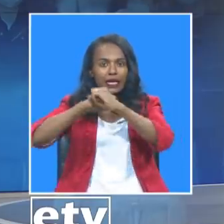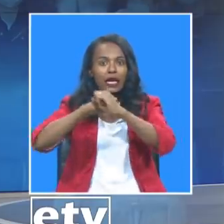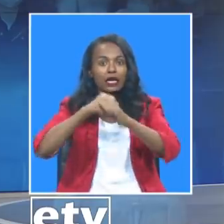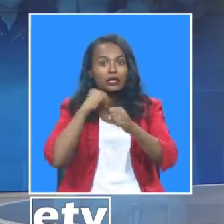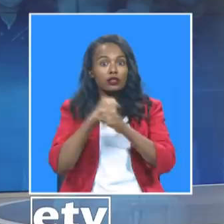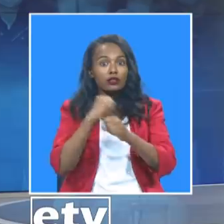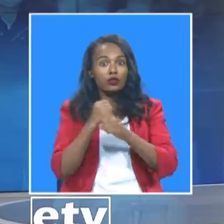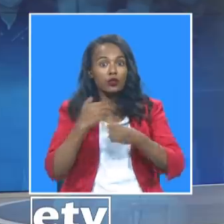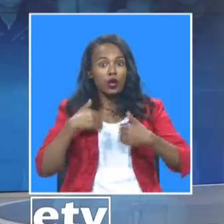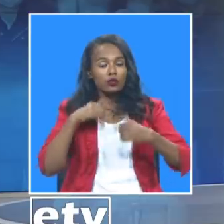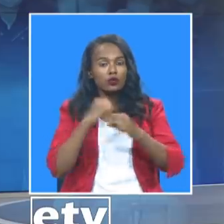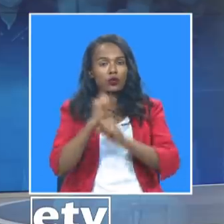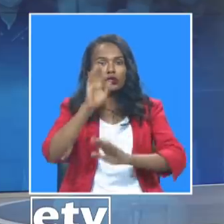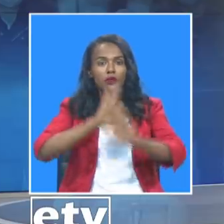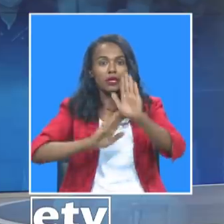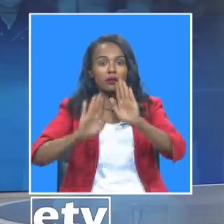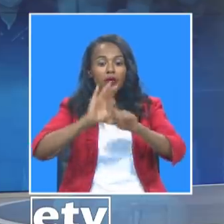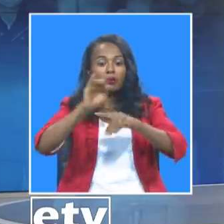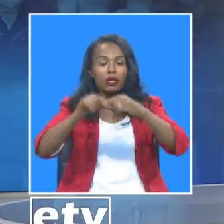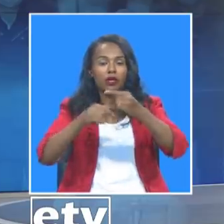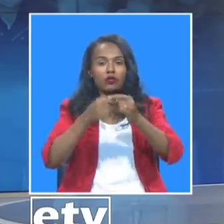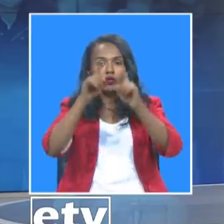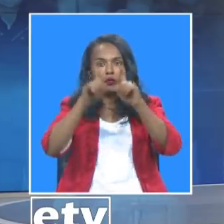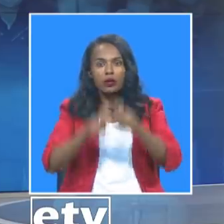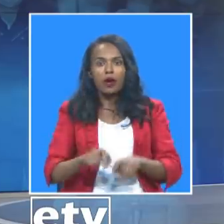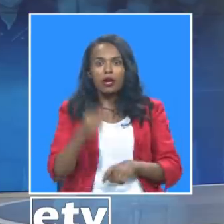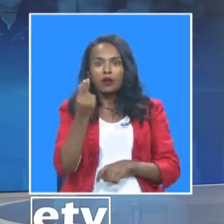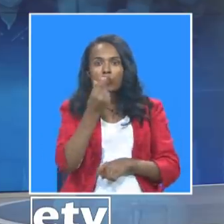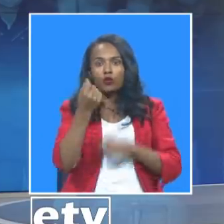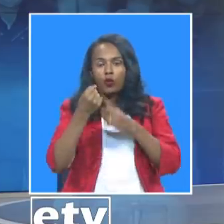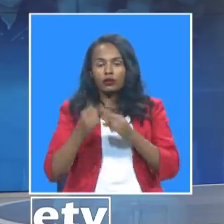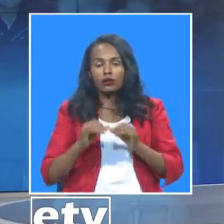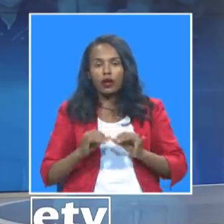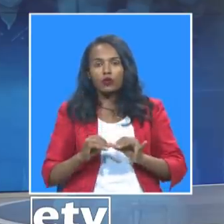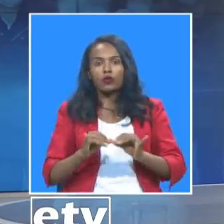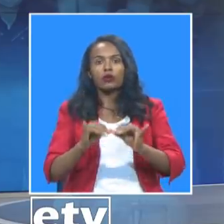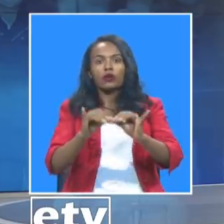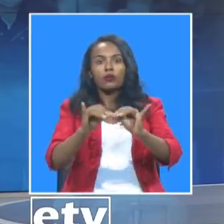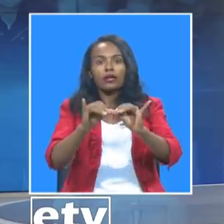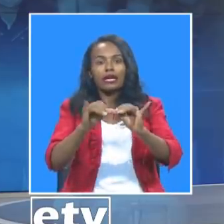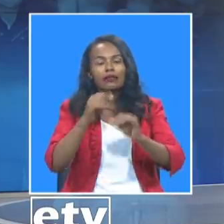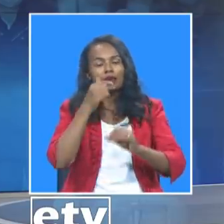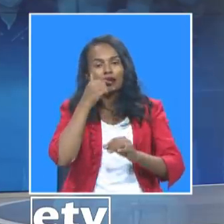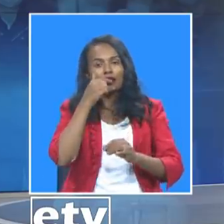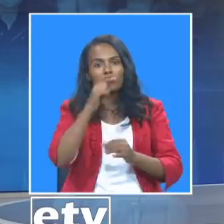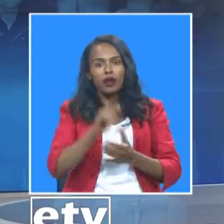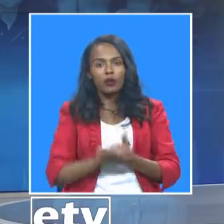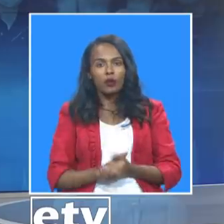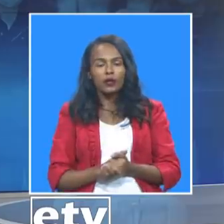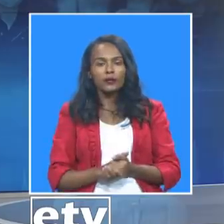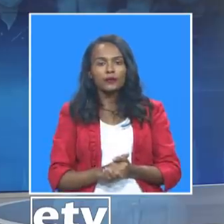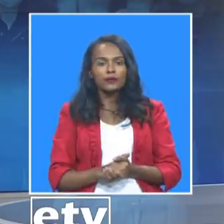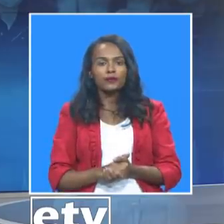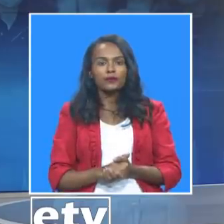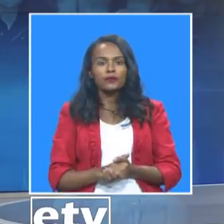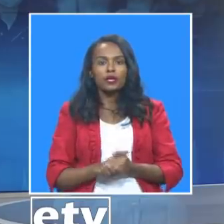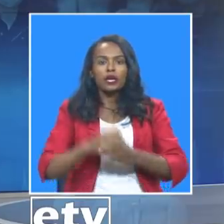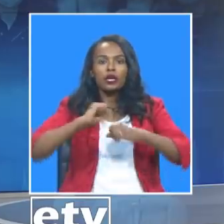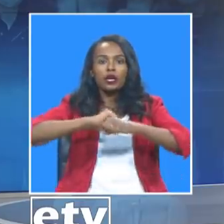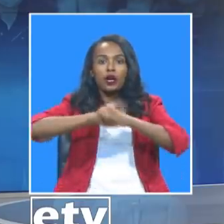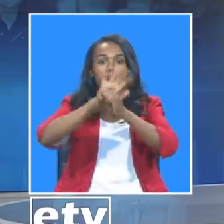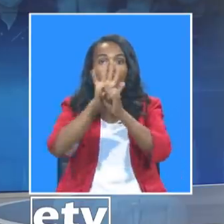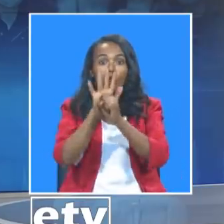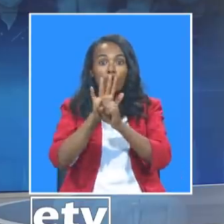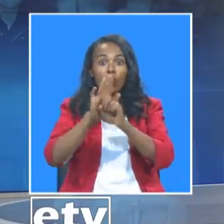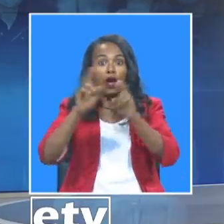ያሉ ስራዎችን የመገምገም ሂደቱን መርማሪ ቦርዱ አጠናክሮ እንደሚቀጥል ተመላክቷል። ከኮሮና ቫይረስ